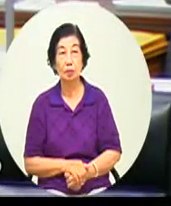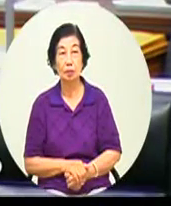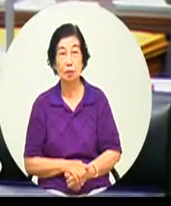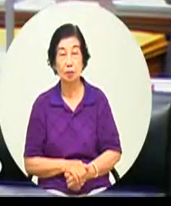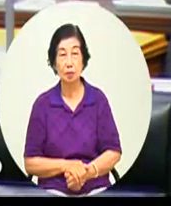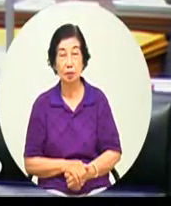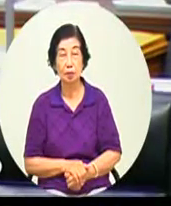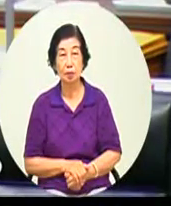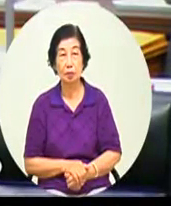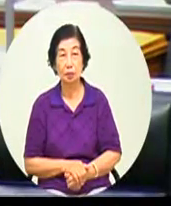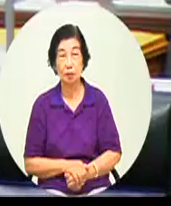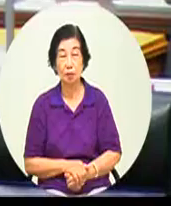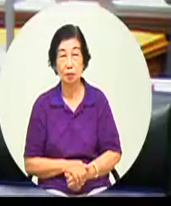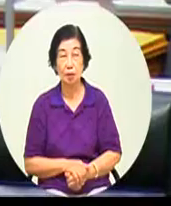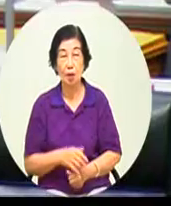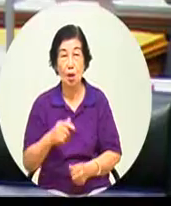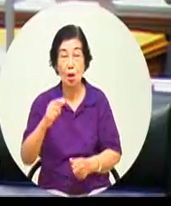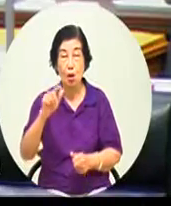金福路大概有